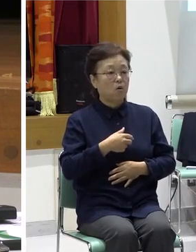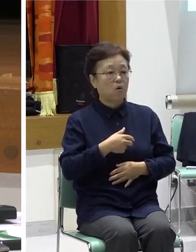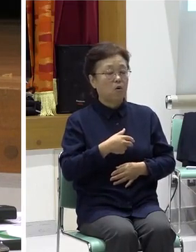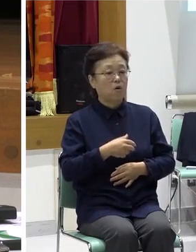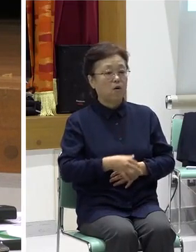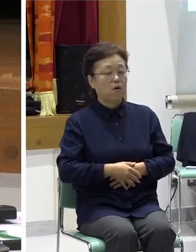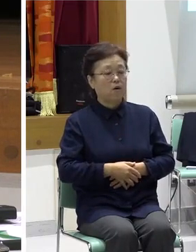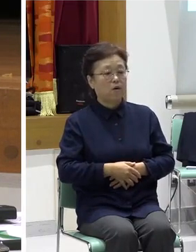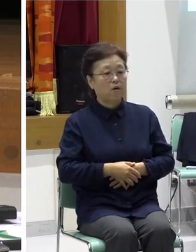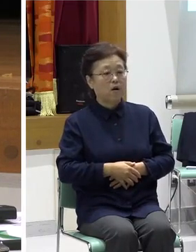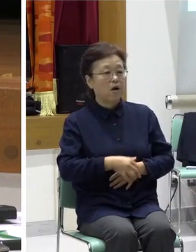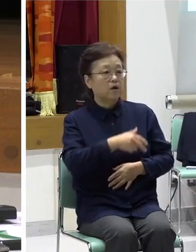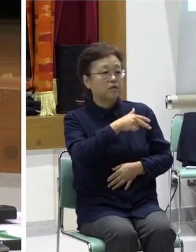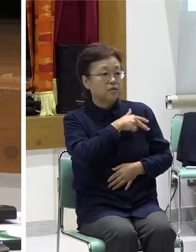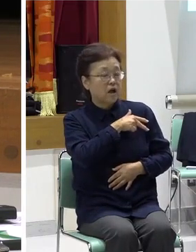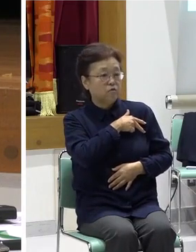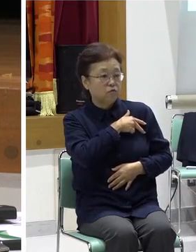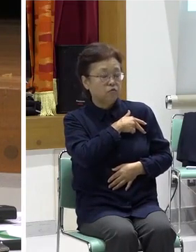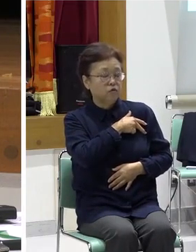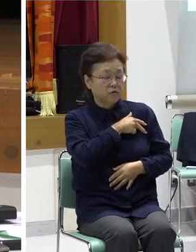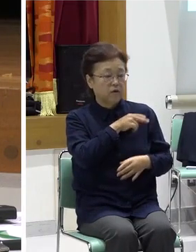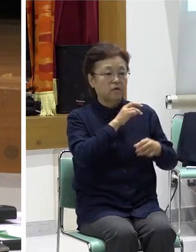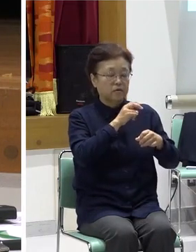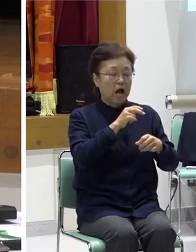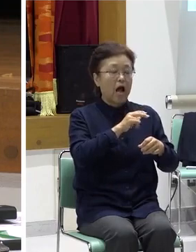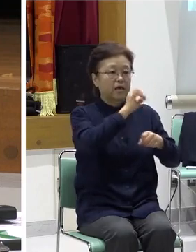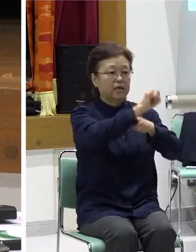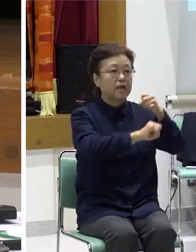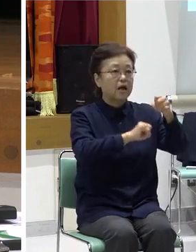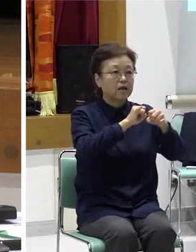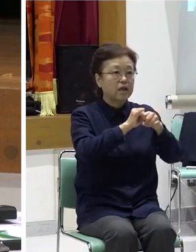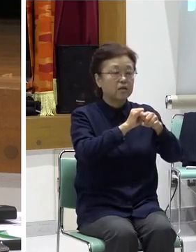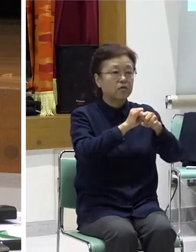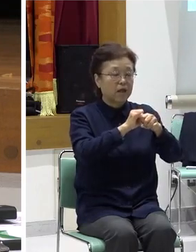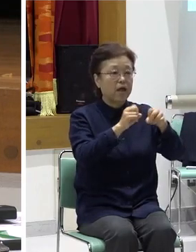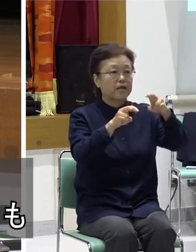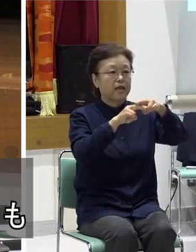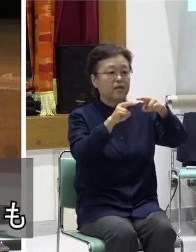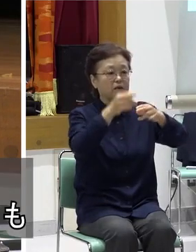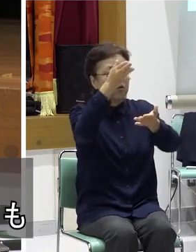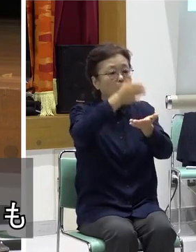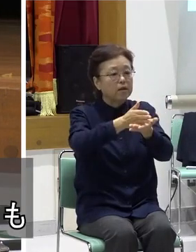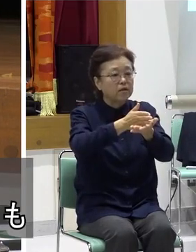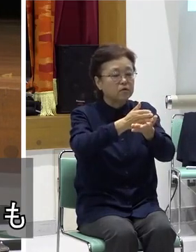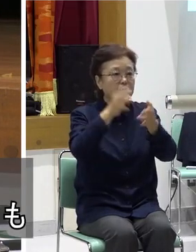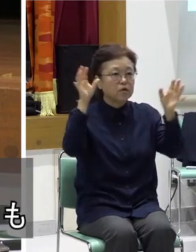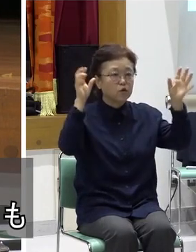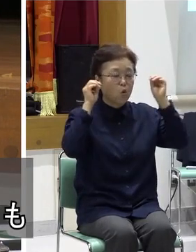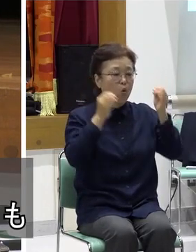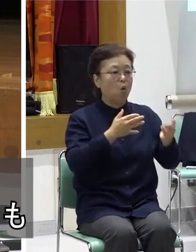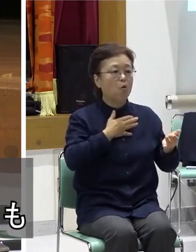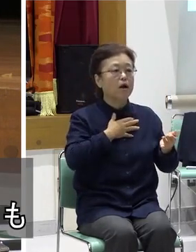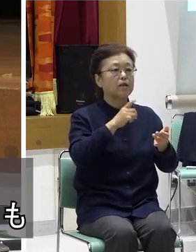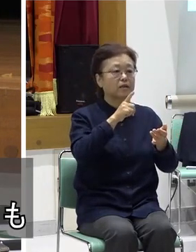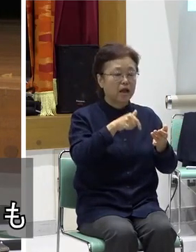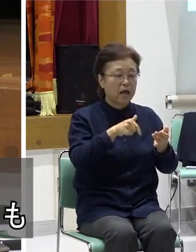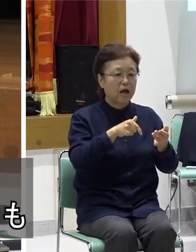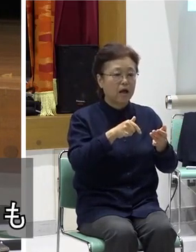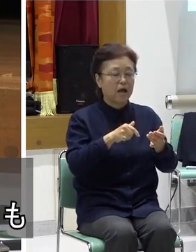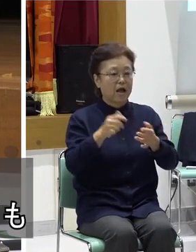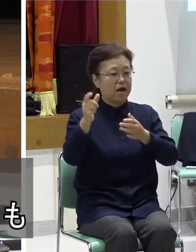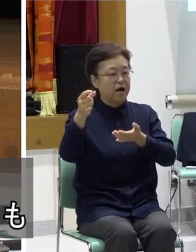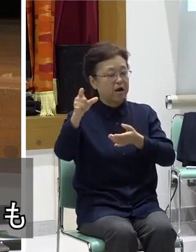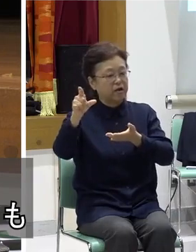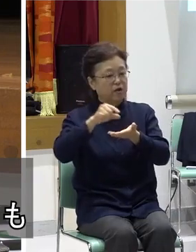っとインターネットとか、情報をちょっと取り寄せるようにしてて、止まってるっていう情報が入れば、必ず、頑張ってね、交通機